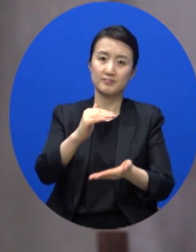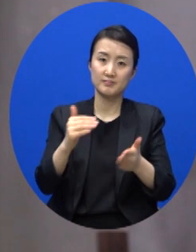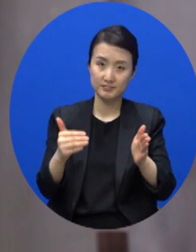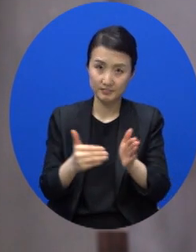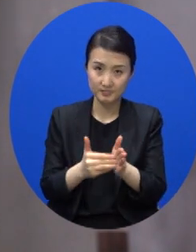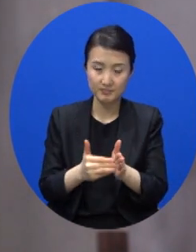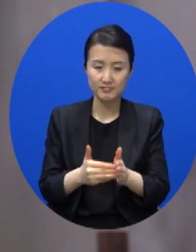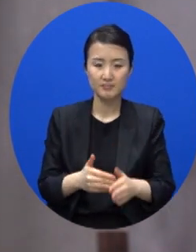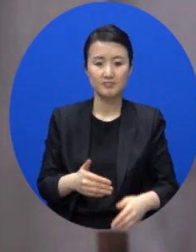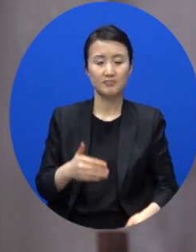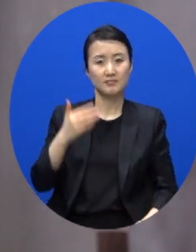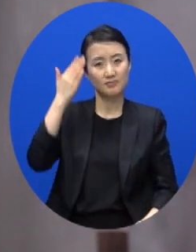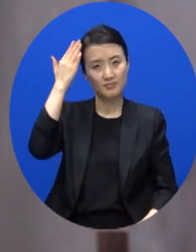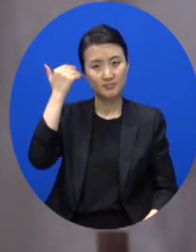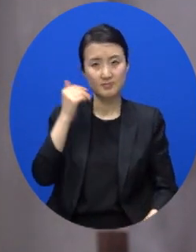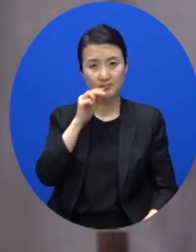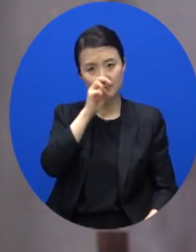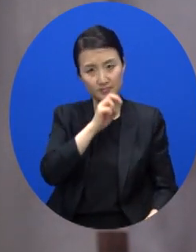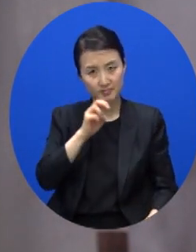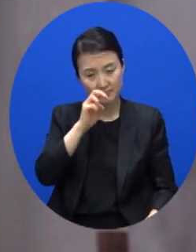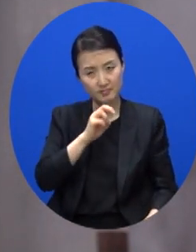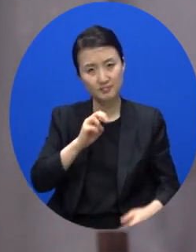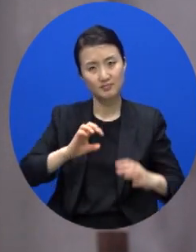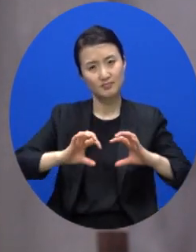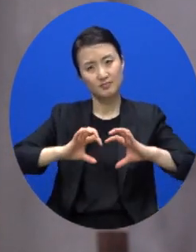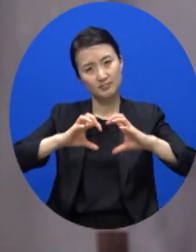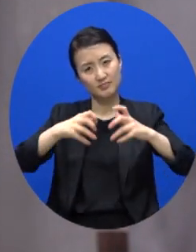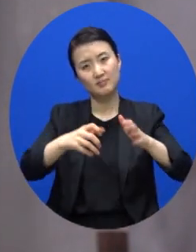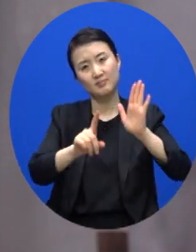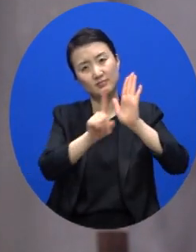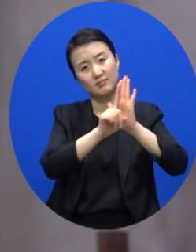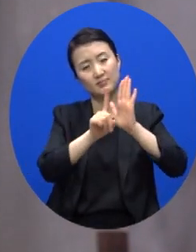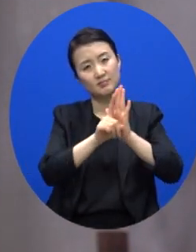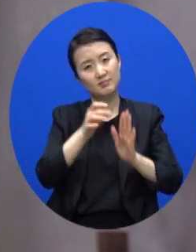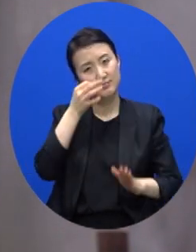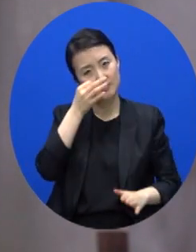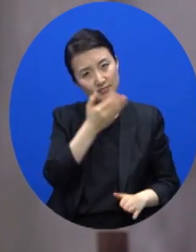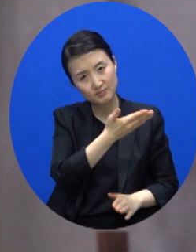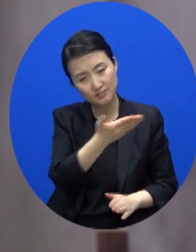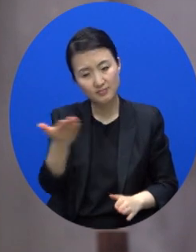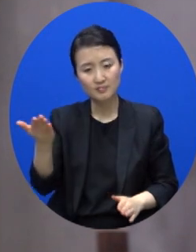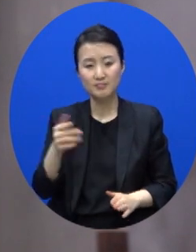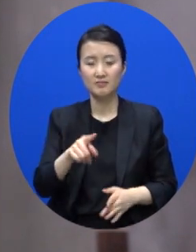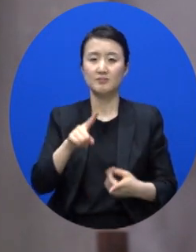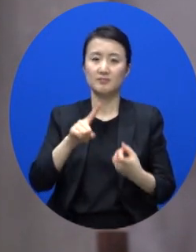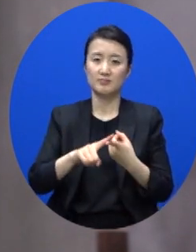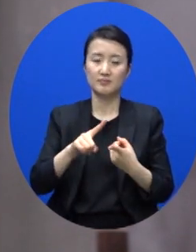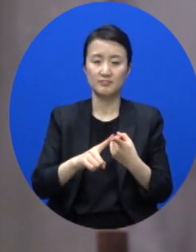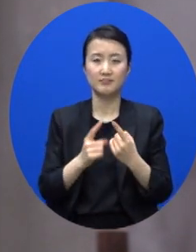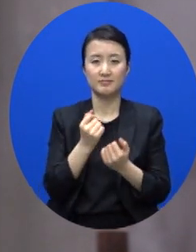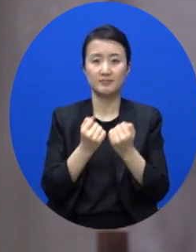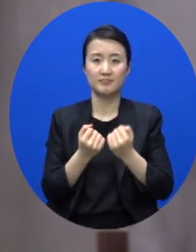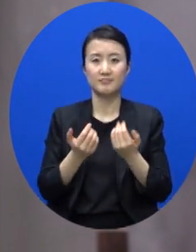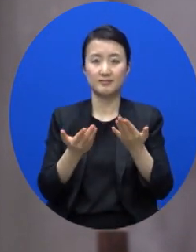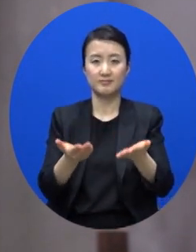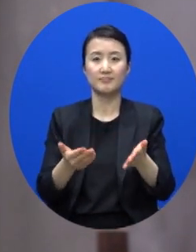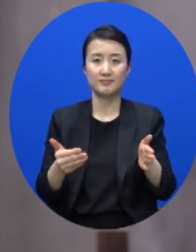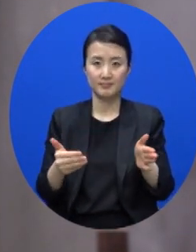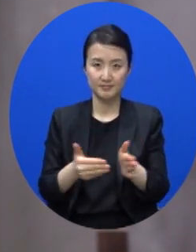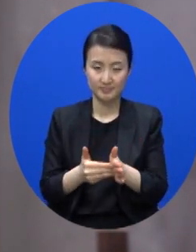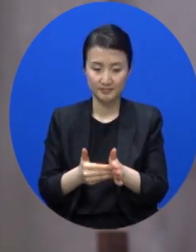음악을 세계화로 그런 것을 꿈꾸며 이런 제목으로서 오늘